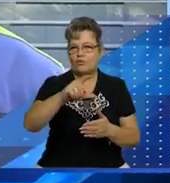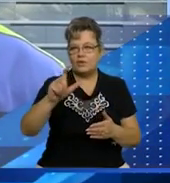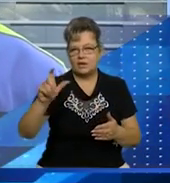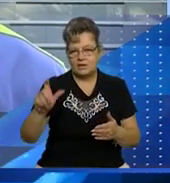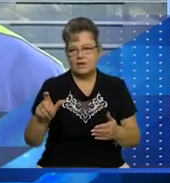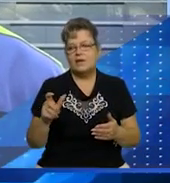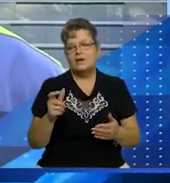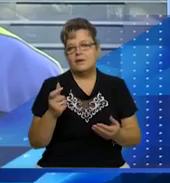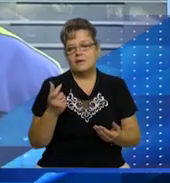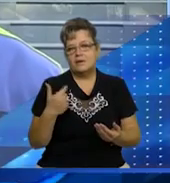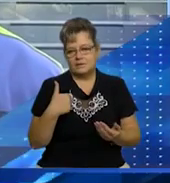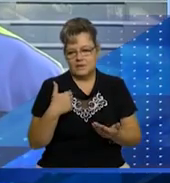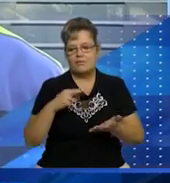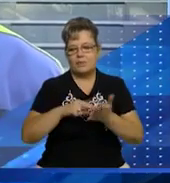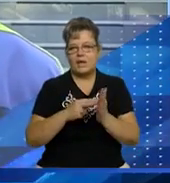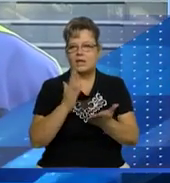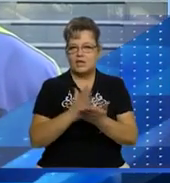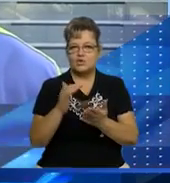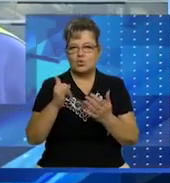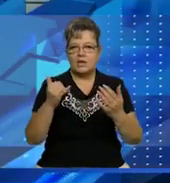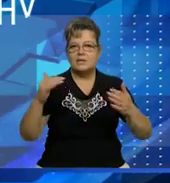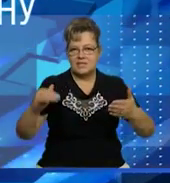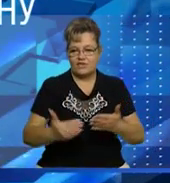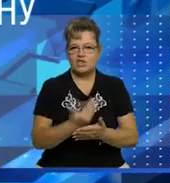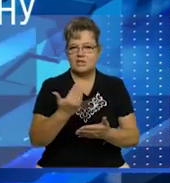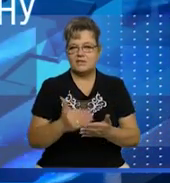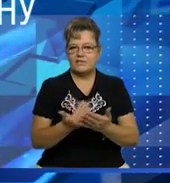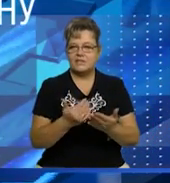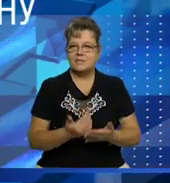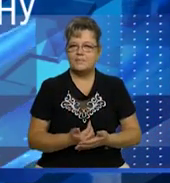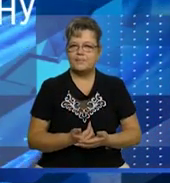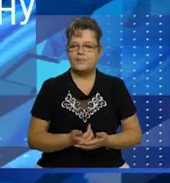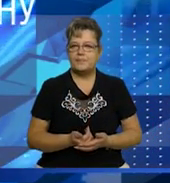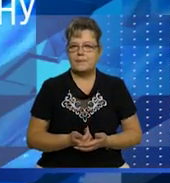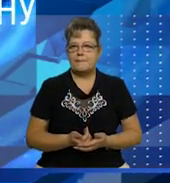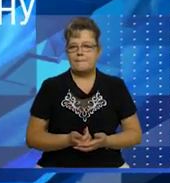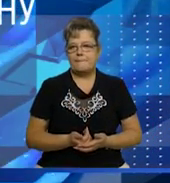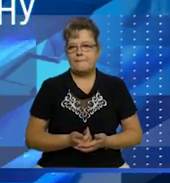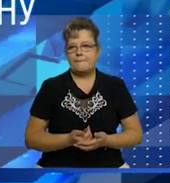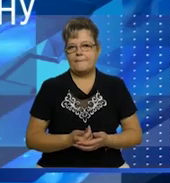поэтому я думаю, что в этом плане нам еще есть куда совершенствовать.